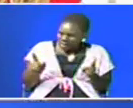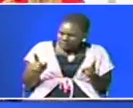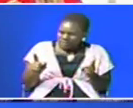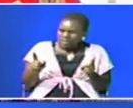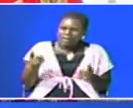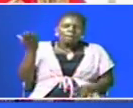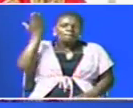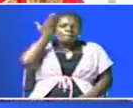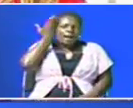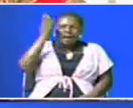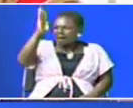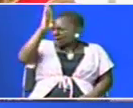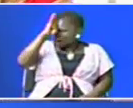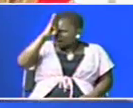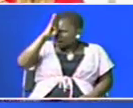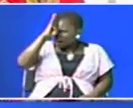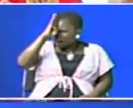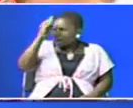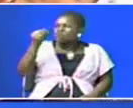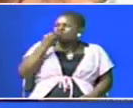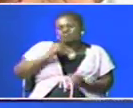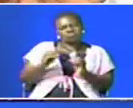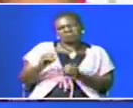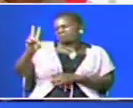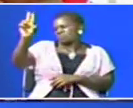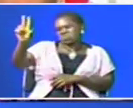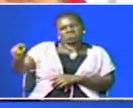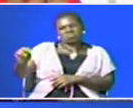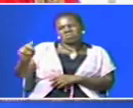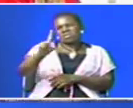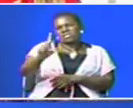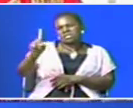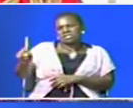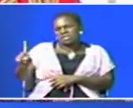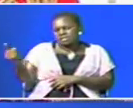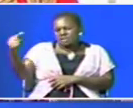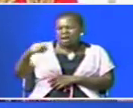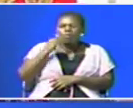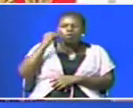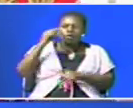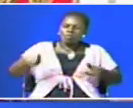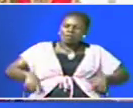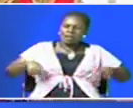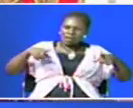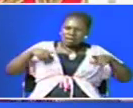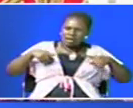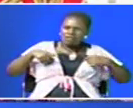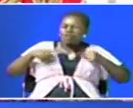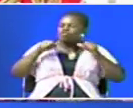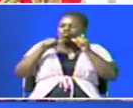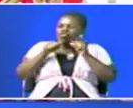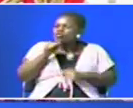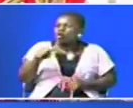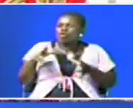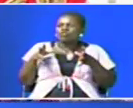mapanga jamani, mambo ya kunyimana kula, kila mmoja alitoka kwao akiwa mzima, na haikuambiwa